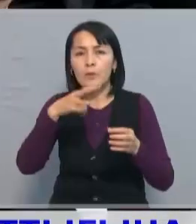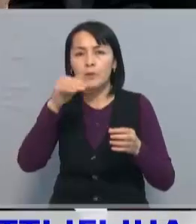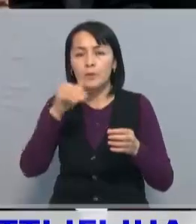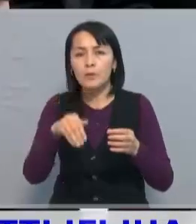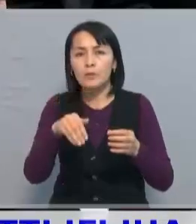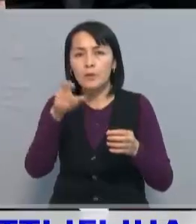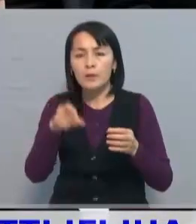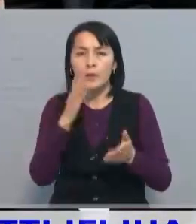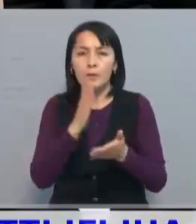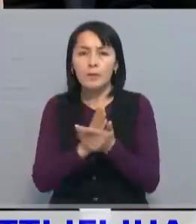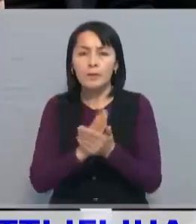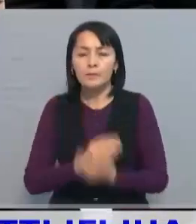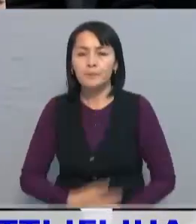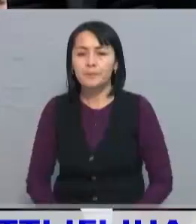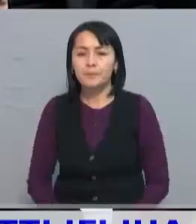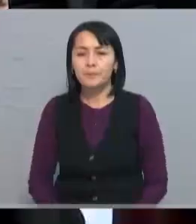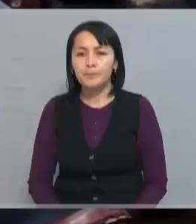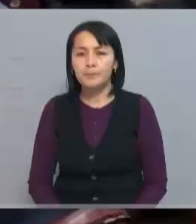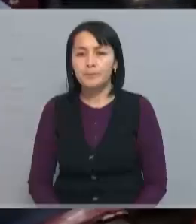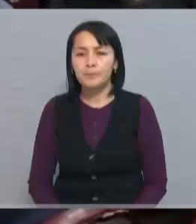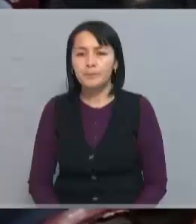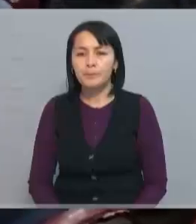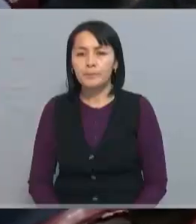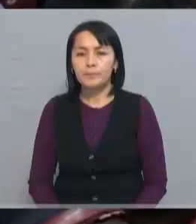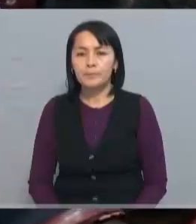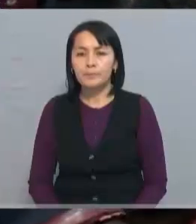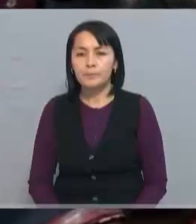30 мыңға жуық мүшесі бар. Нұрлан Пайызов, Талғат Елеубеков, Нұрбек Берікбай, жаңалықтар.